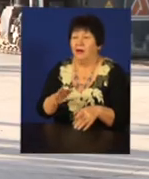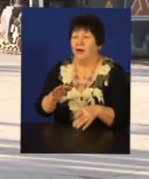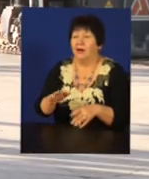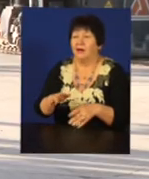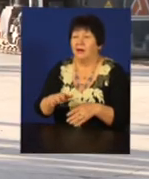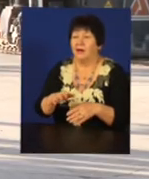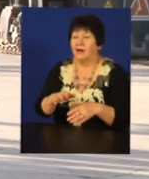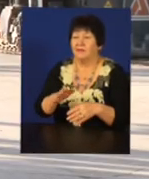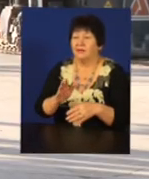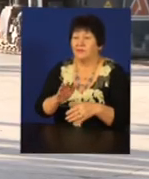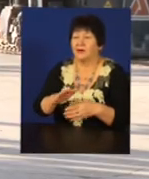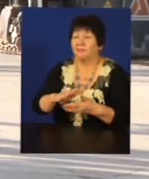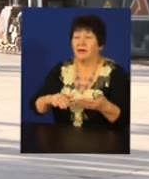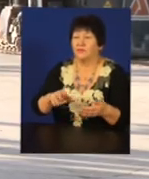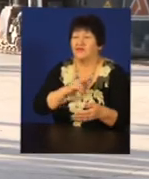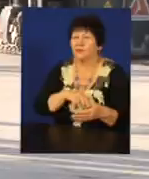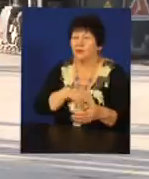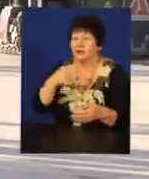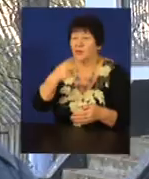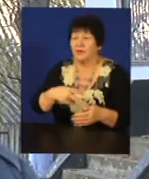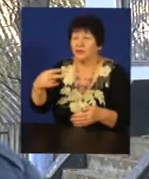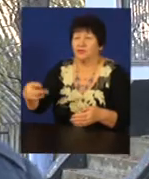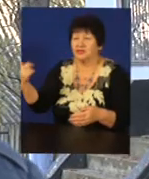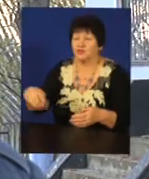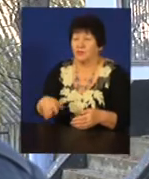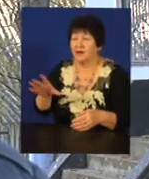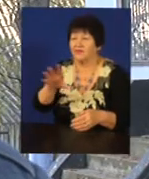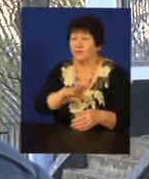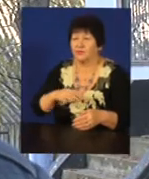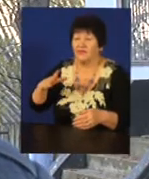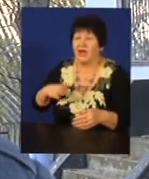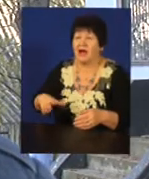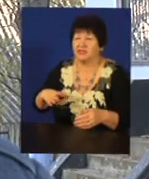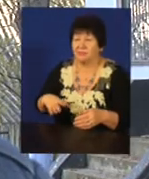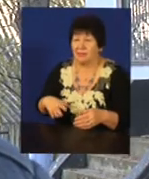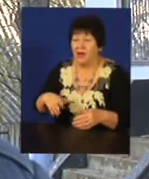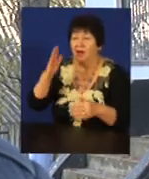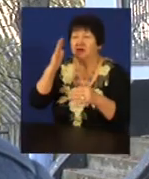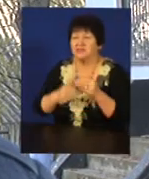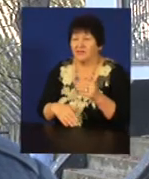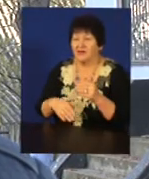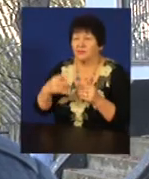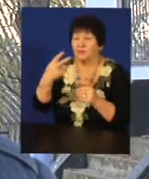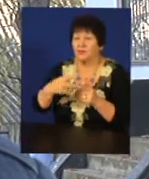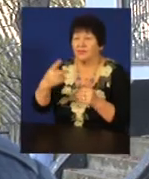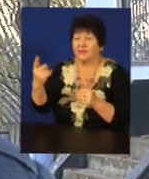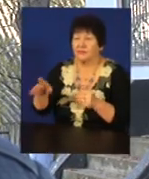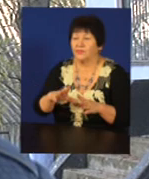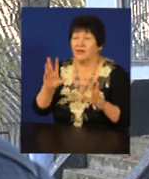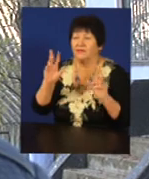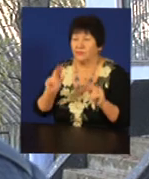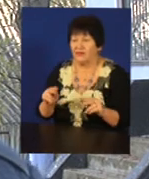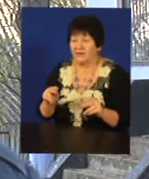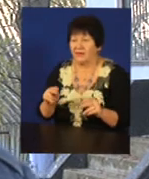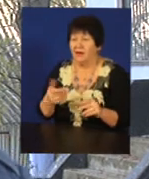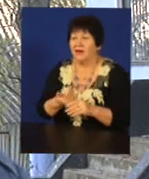și în 2021 și desigur cu toții așteptăm sfârșit 21 de succes, unde